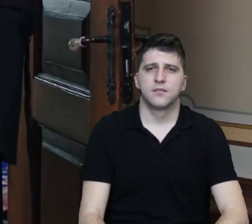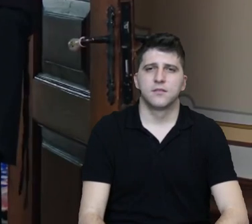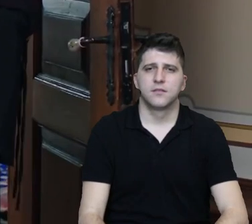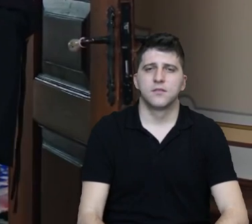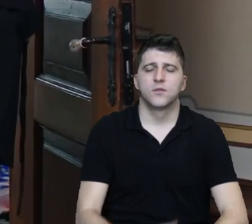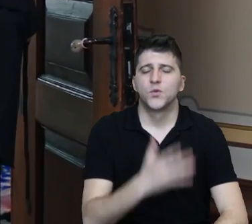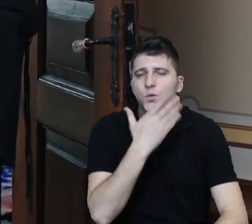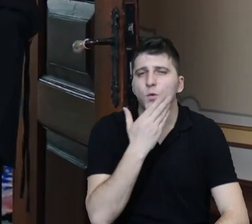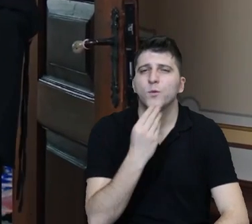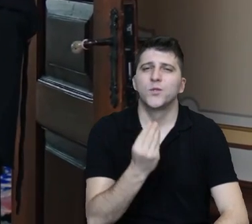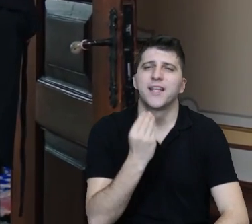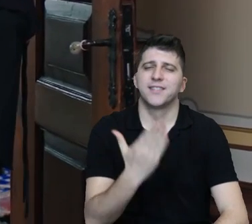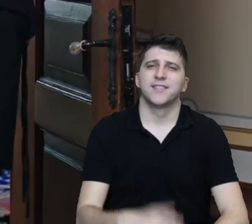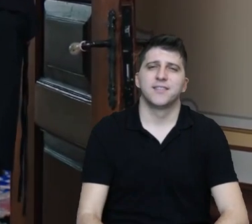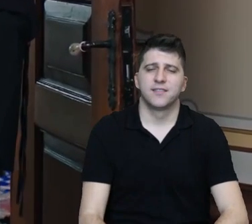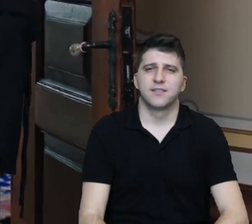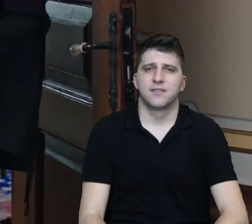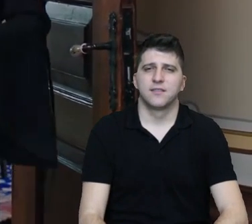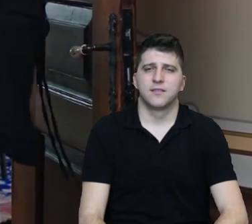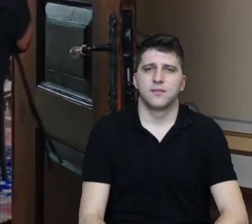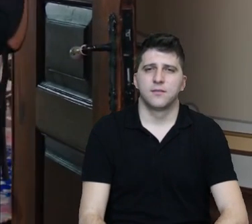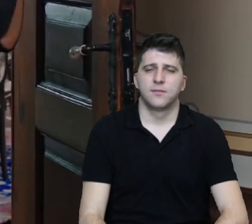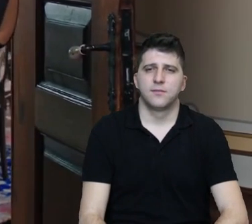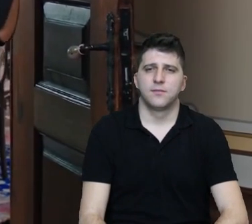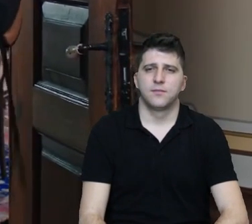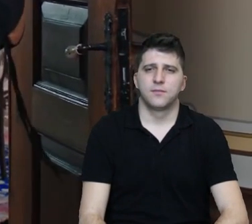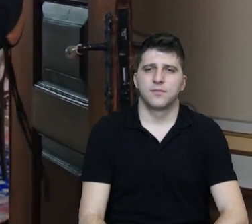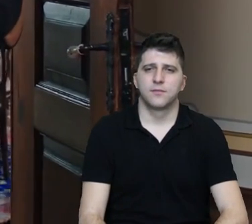Çok güzelsin. Fotoğrafı bağrına bastı.